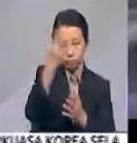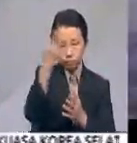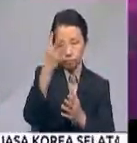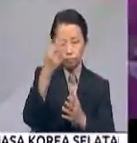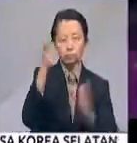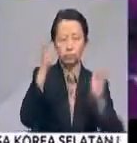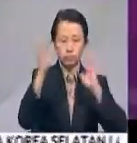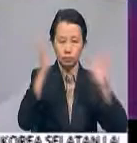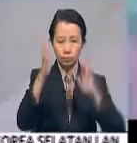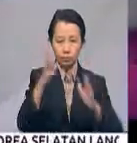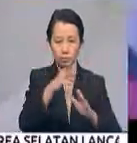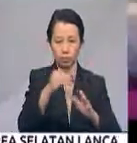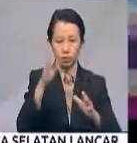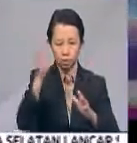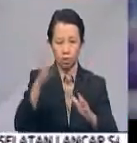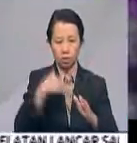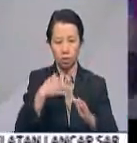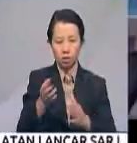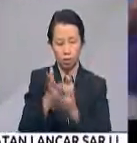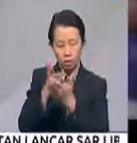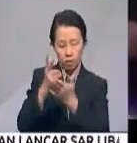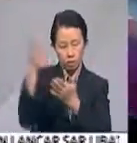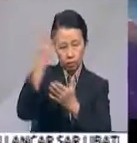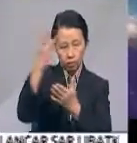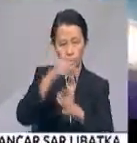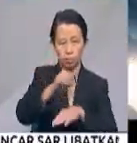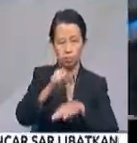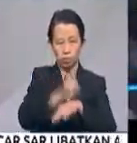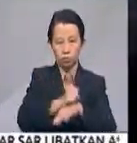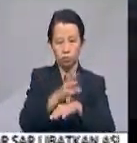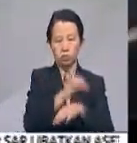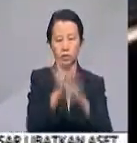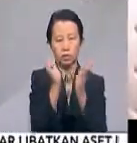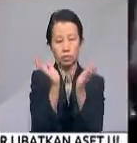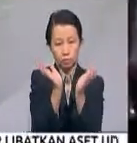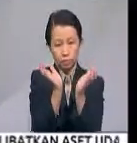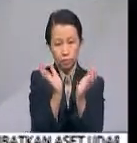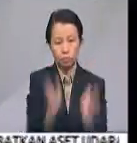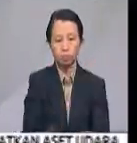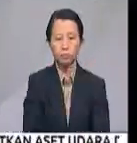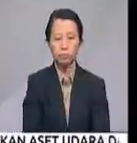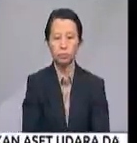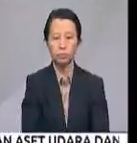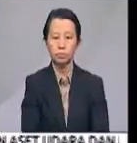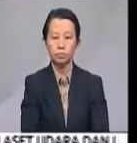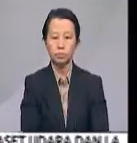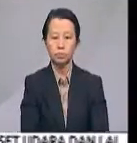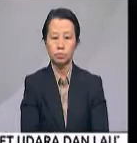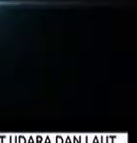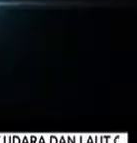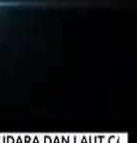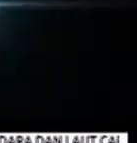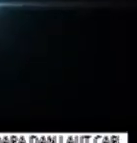seluruh Malaysia, malah ia akan turut dipancarkan di Singapura dan Brunei. Kita jaga kita.